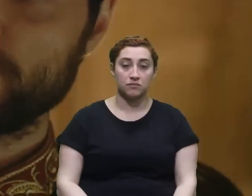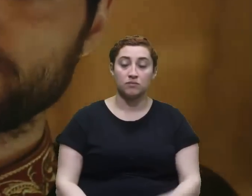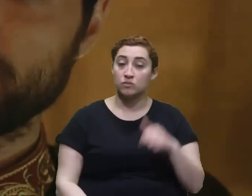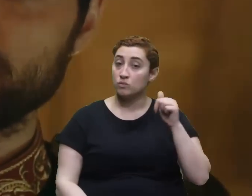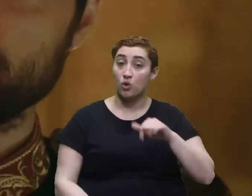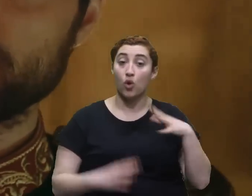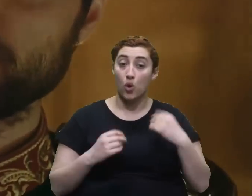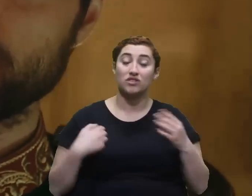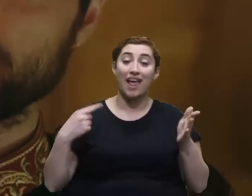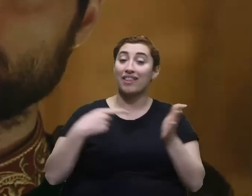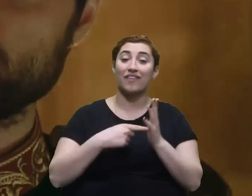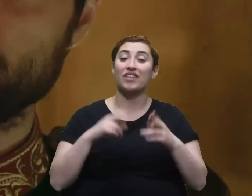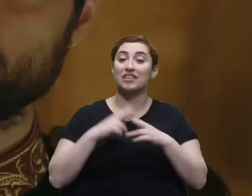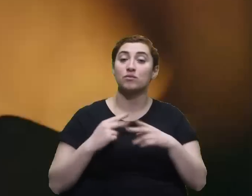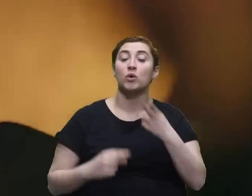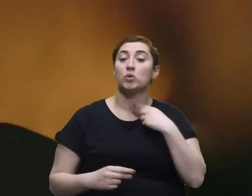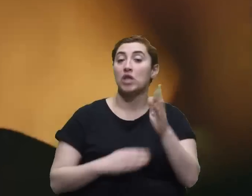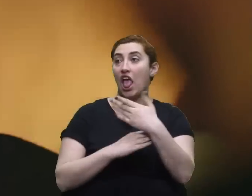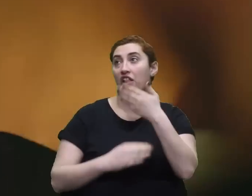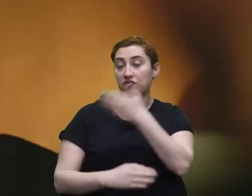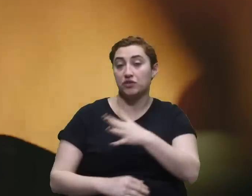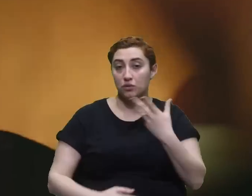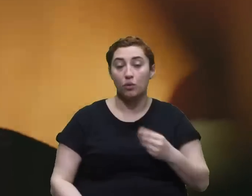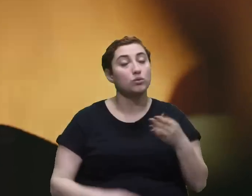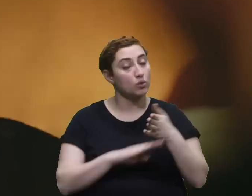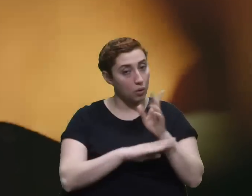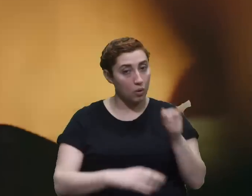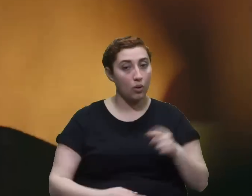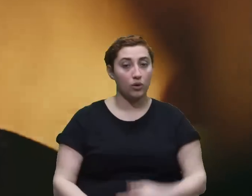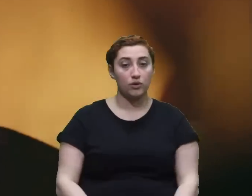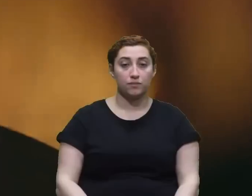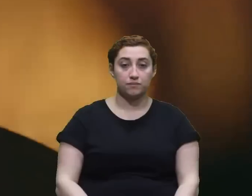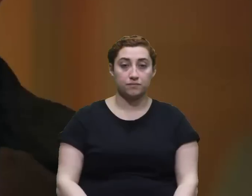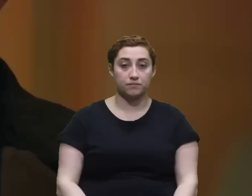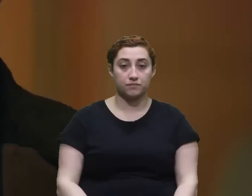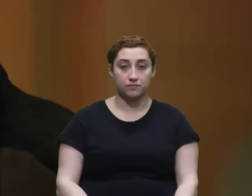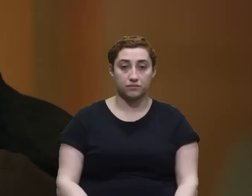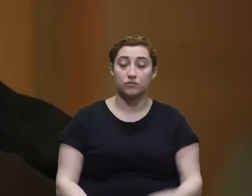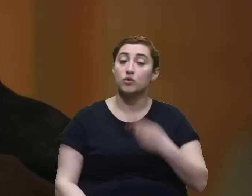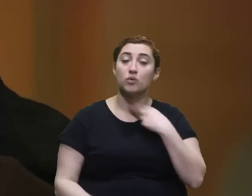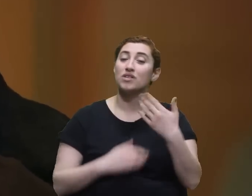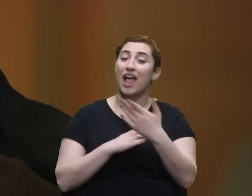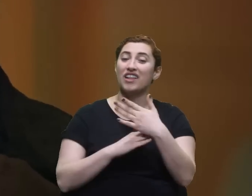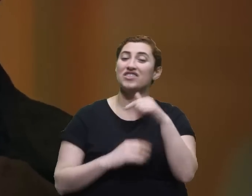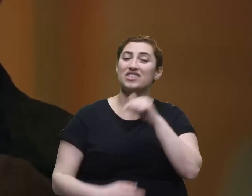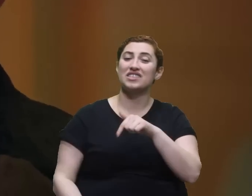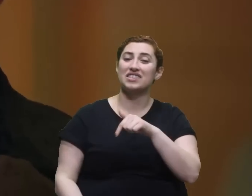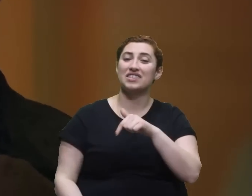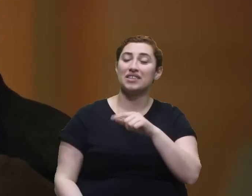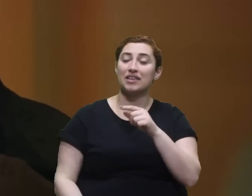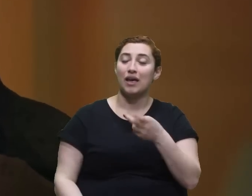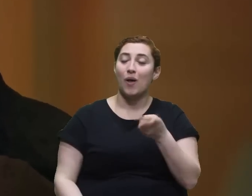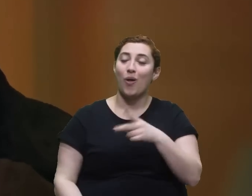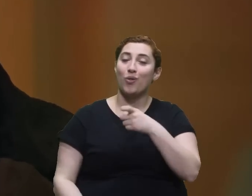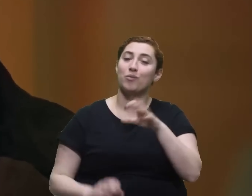Bu durumda hedefteki isim Rus seferi oluyor. Doğru. Yüce Meclis. Rus seferi bir